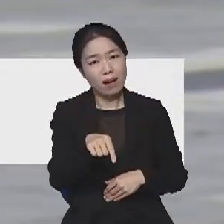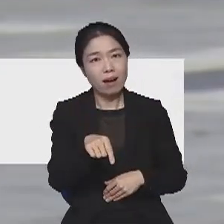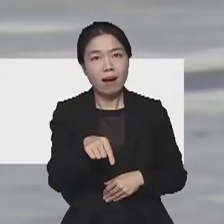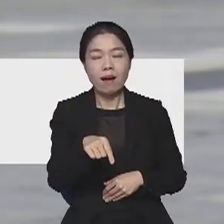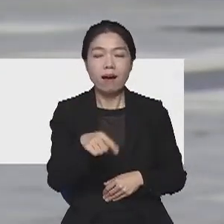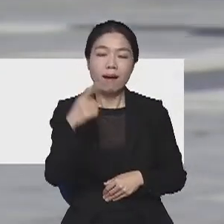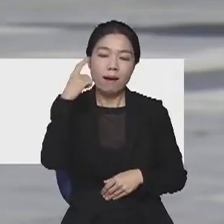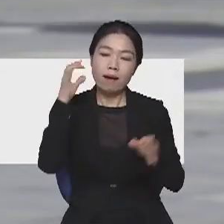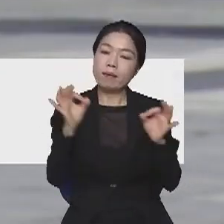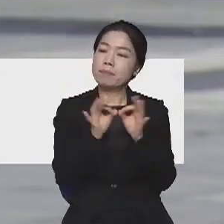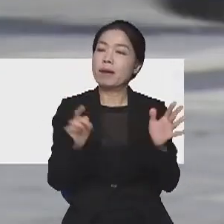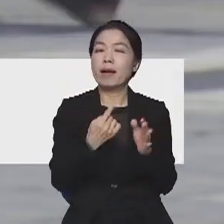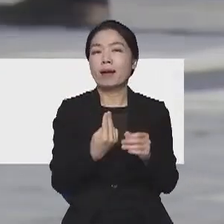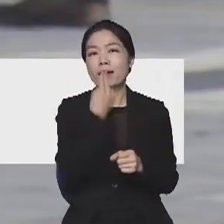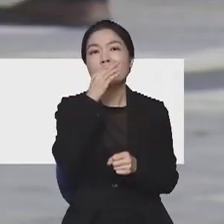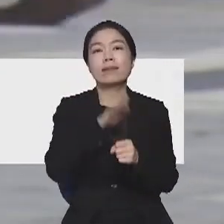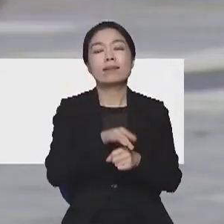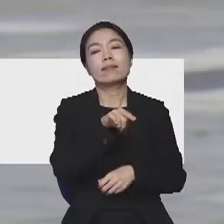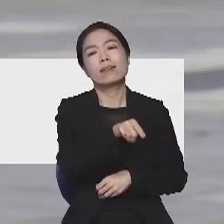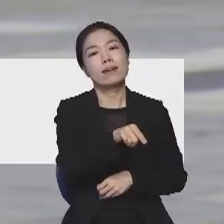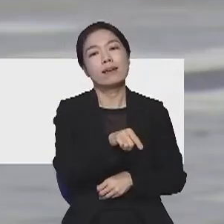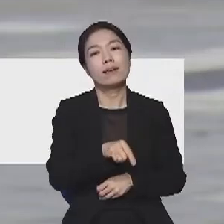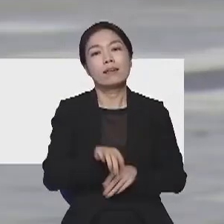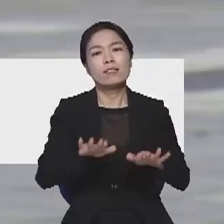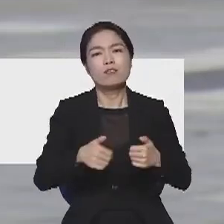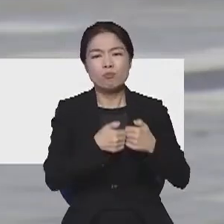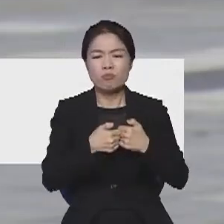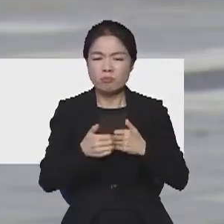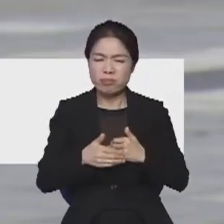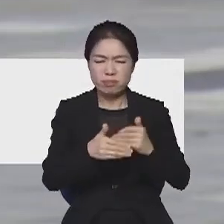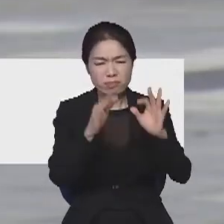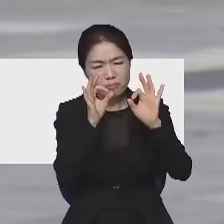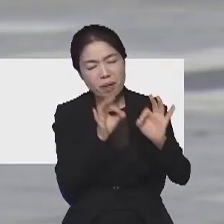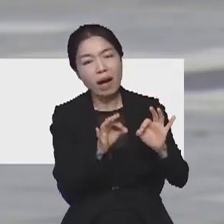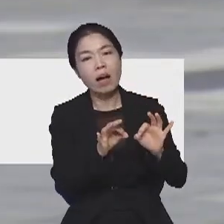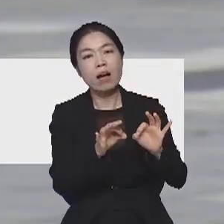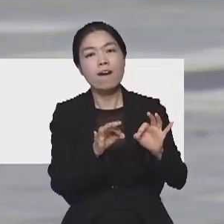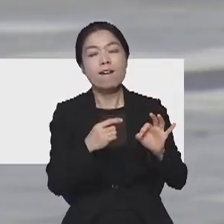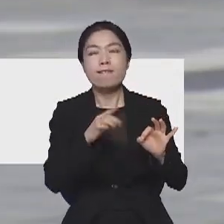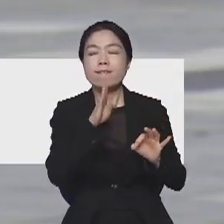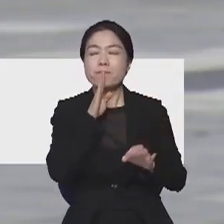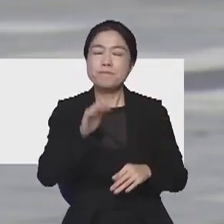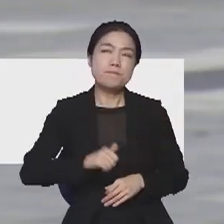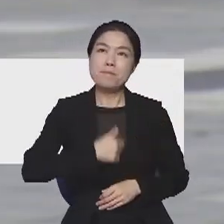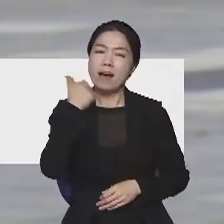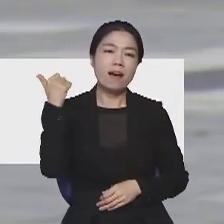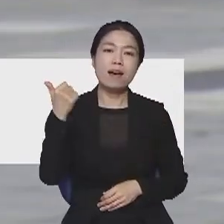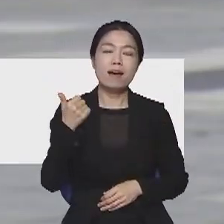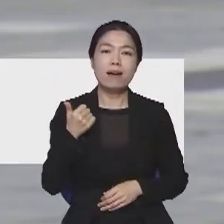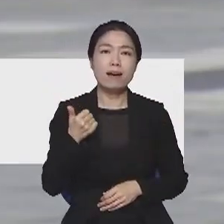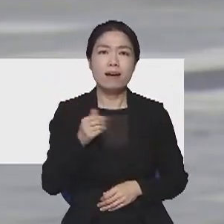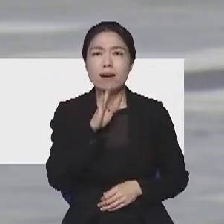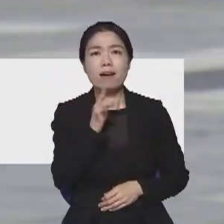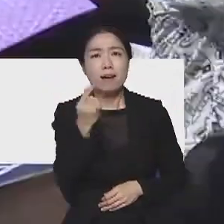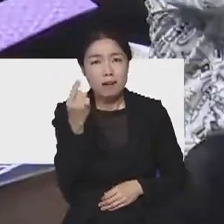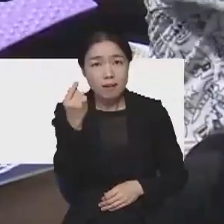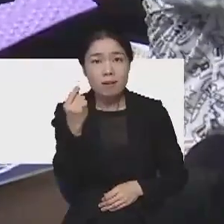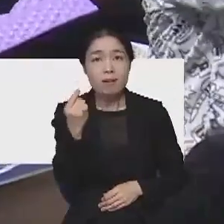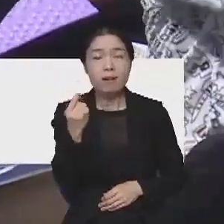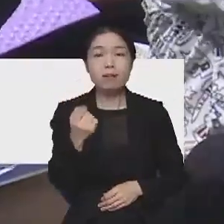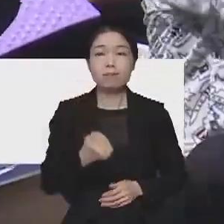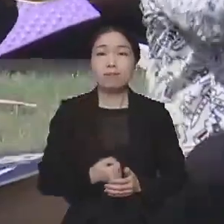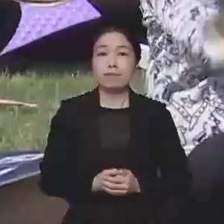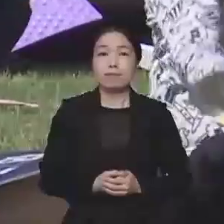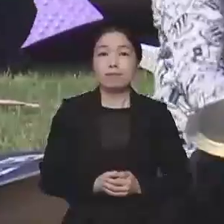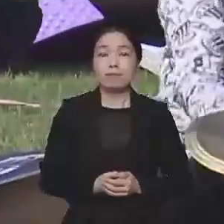이런 어처구니없는 발상이나 현재 논의 과정을 보면서 울분을 토할 길이 없습니다. 그렇지 않습니까?